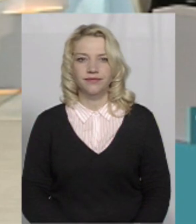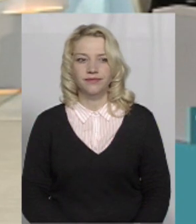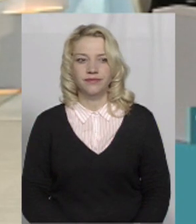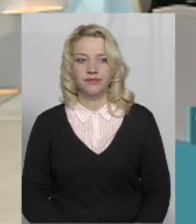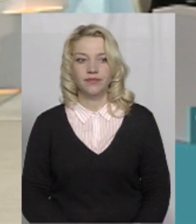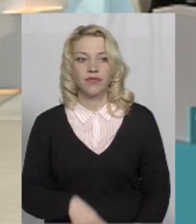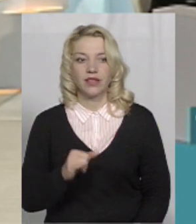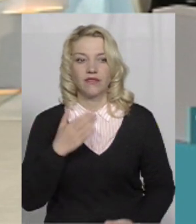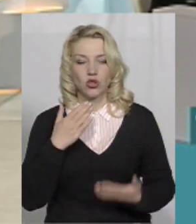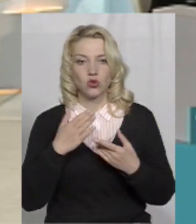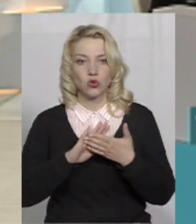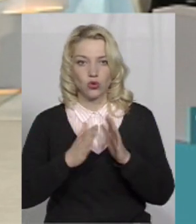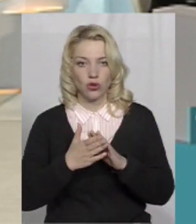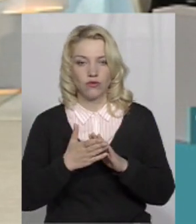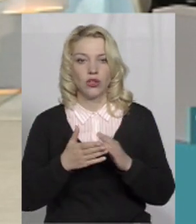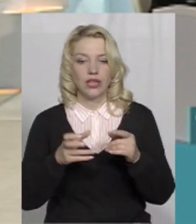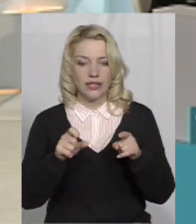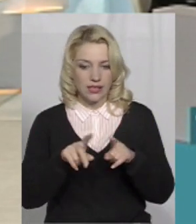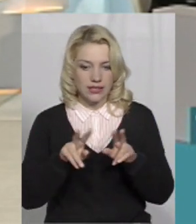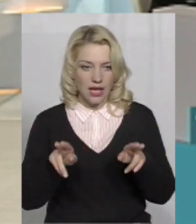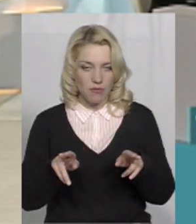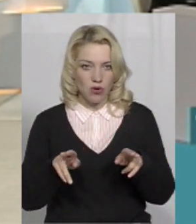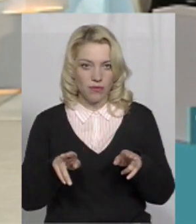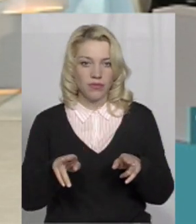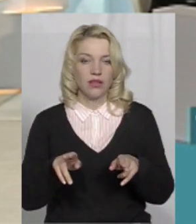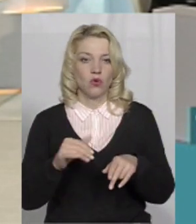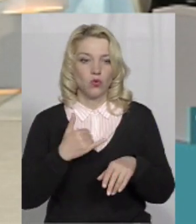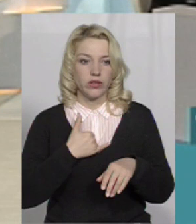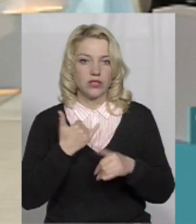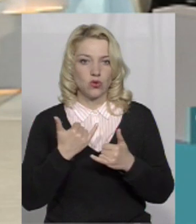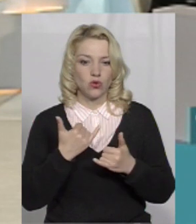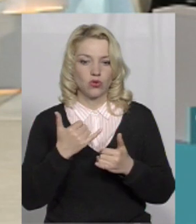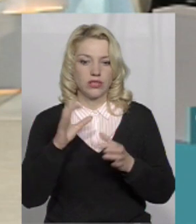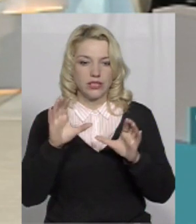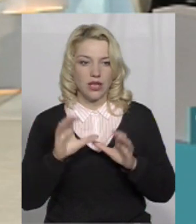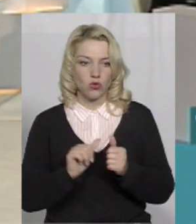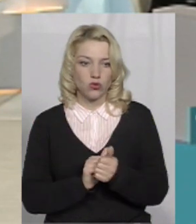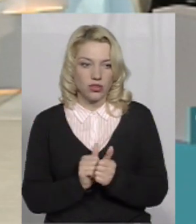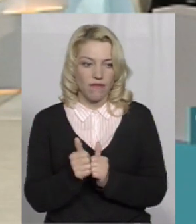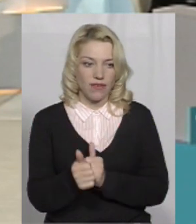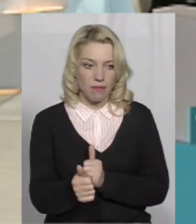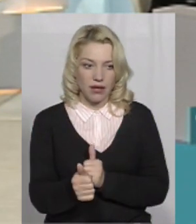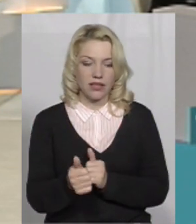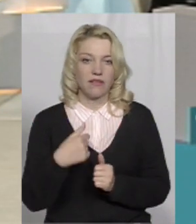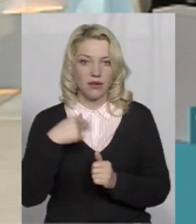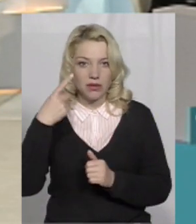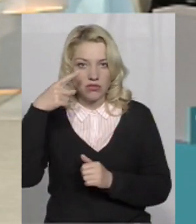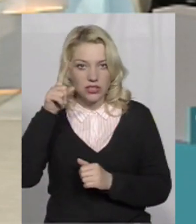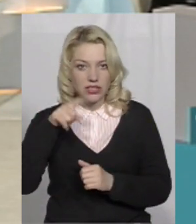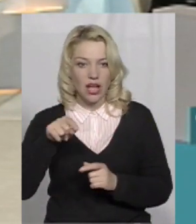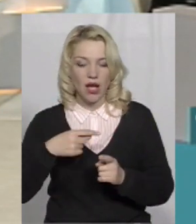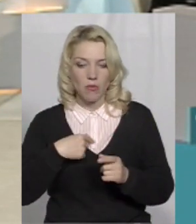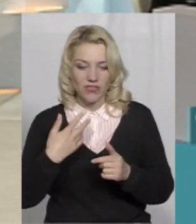Ну і відносно договору, так те саме, да? Що у нас сьогодні закон трошки випередив, ми його вже, як знаємо, ми вже